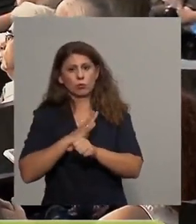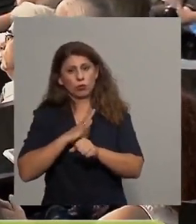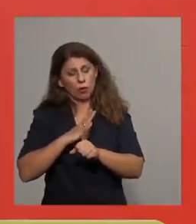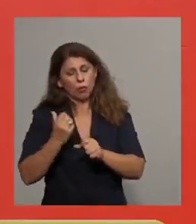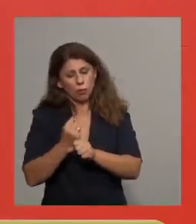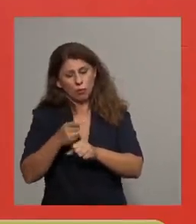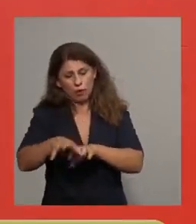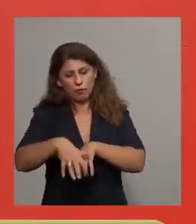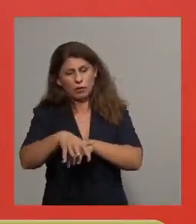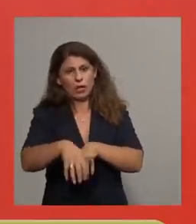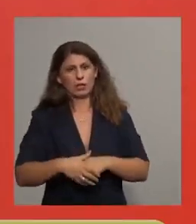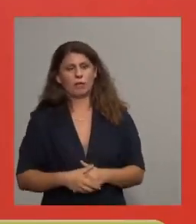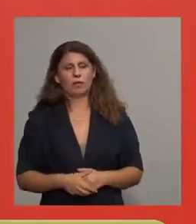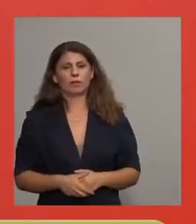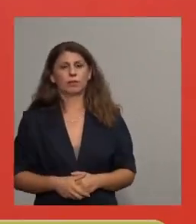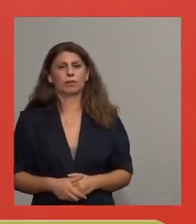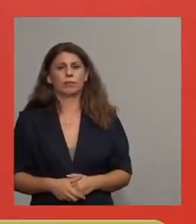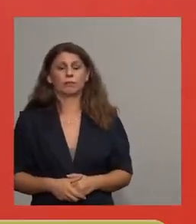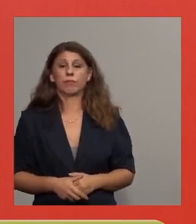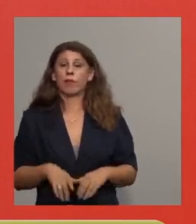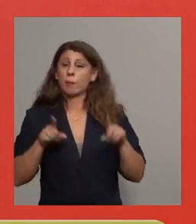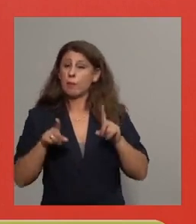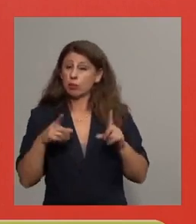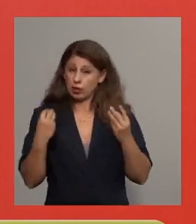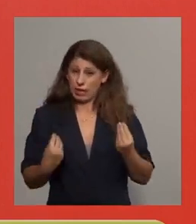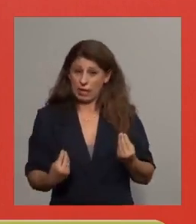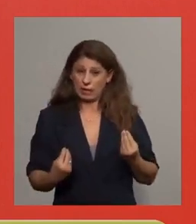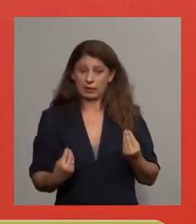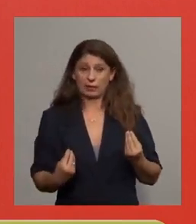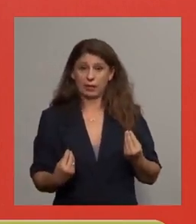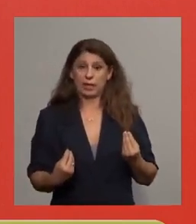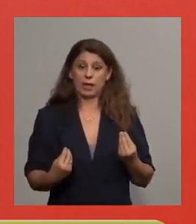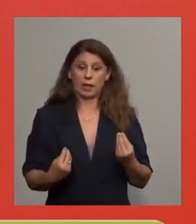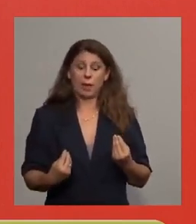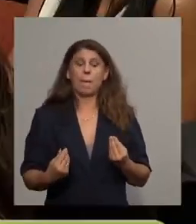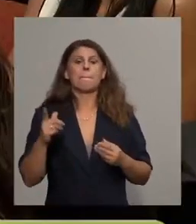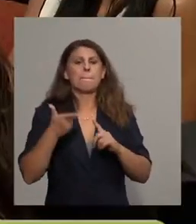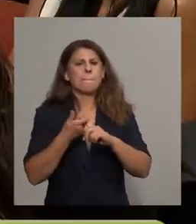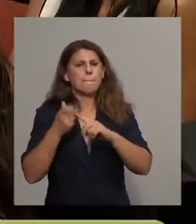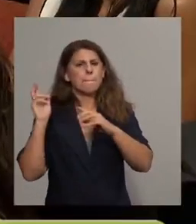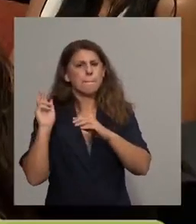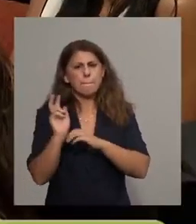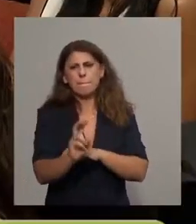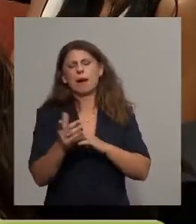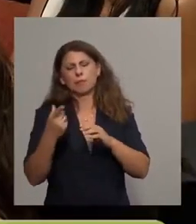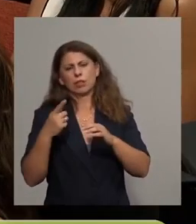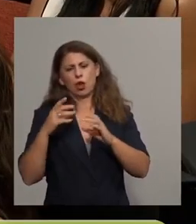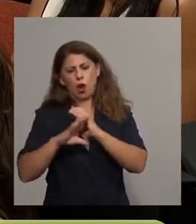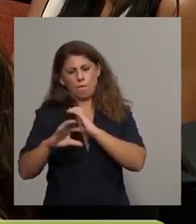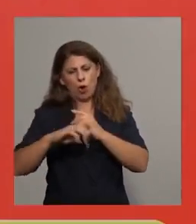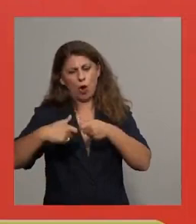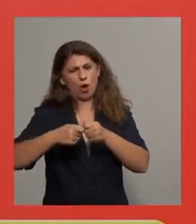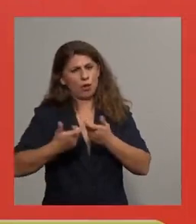ανασκαφές. Μήπως είναι καλύτερη η κατάσταση με τις αστικές συγκοινωνίες, δηλαδή τον ΟΑΣΤ? Τι